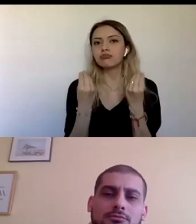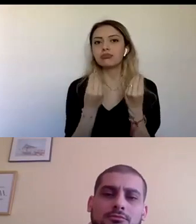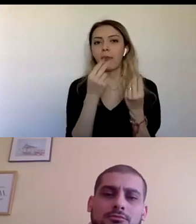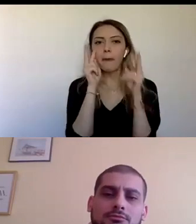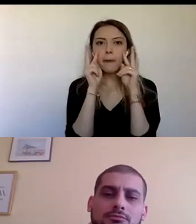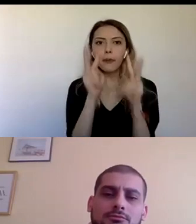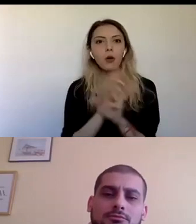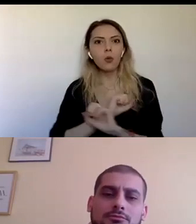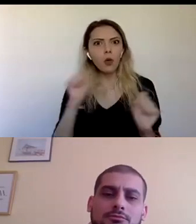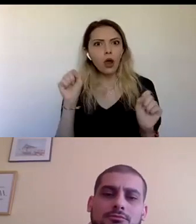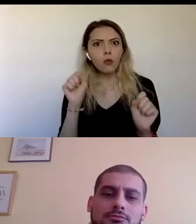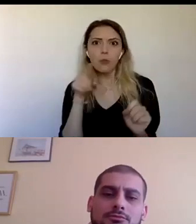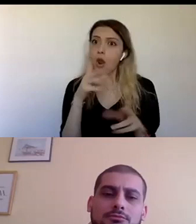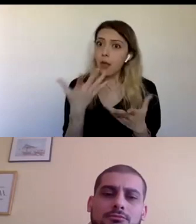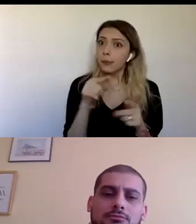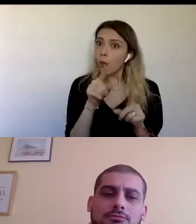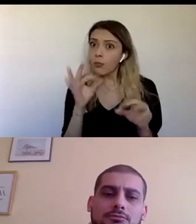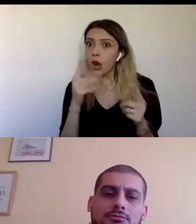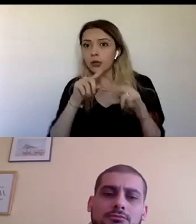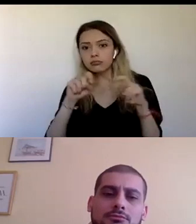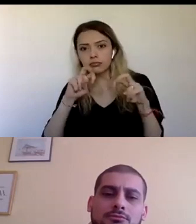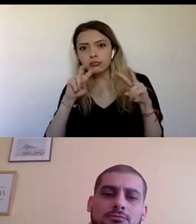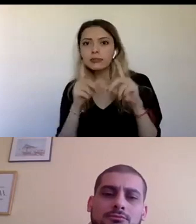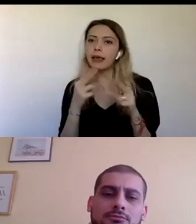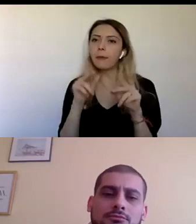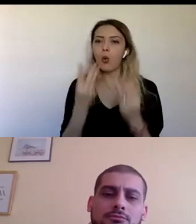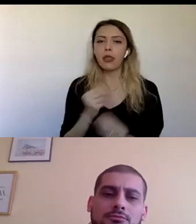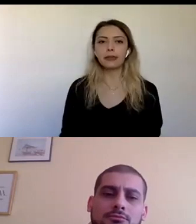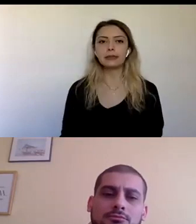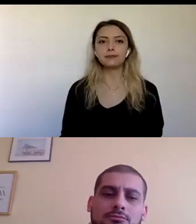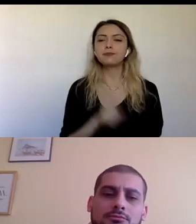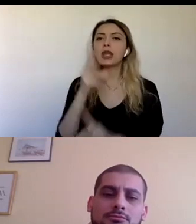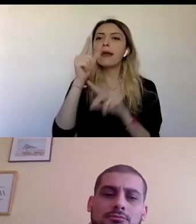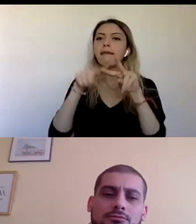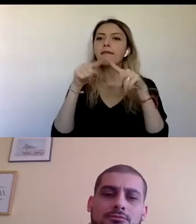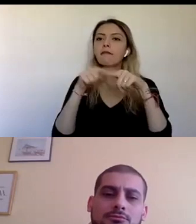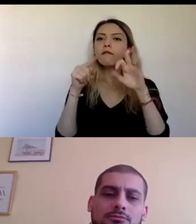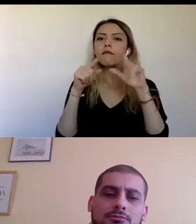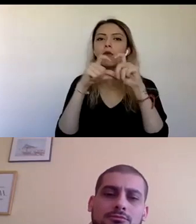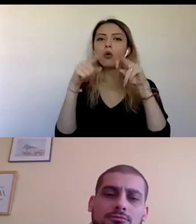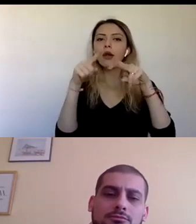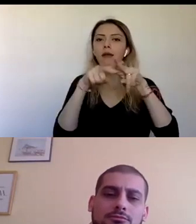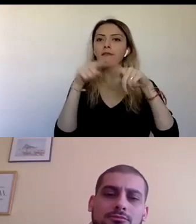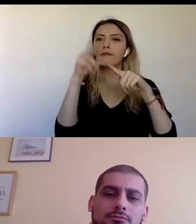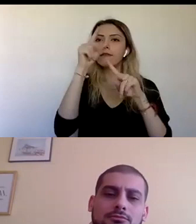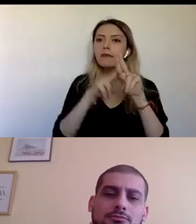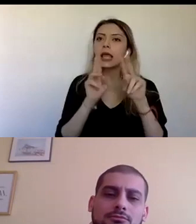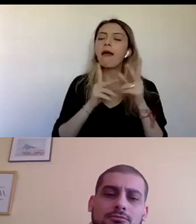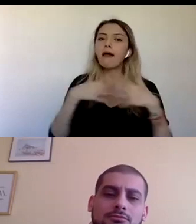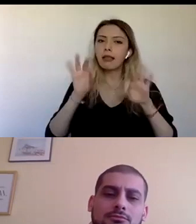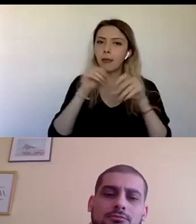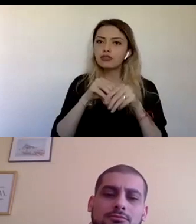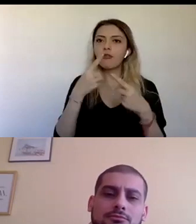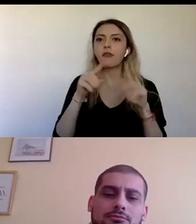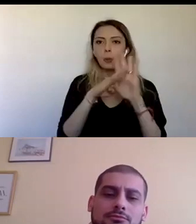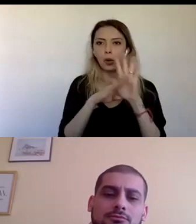iletmiştik. Bu infografik hazırlamak için de farklı farklı araçlar var. Bunlar web tabanlı çalışan oldukça kolay araçlar.